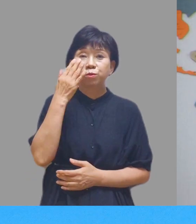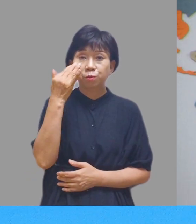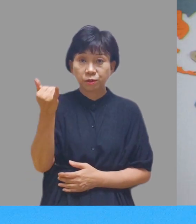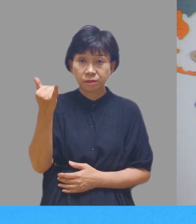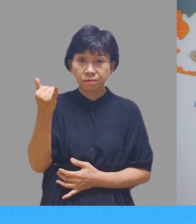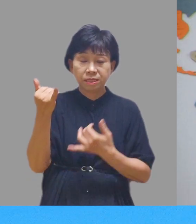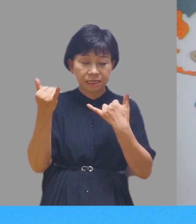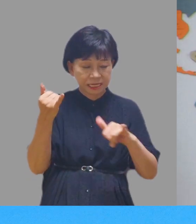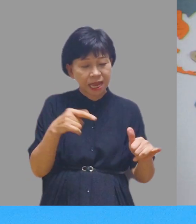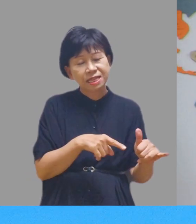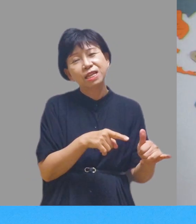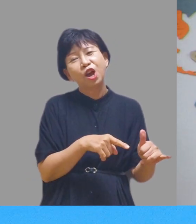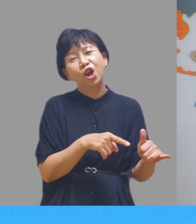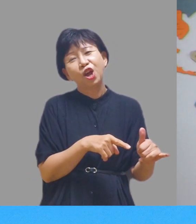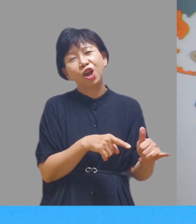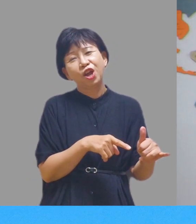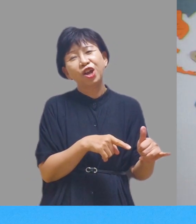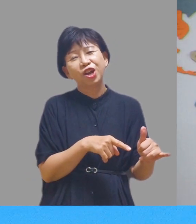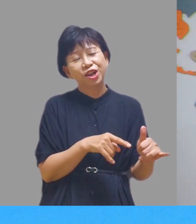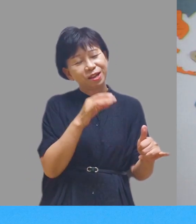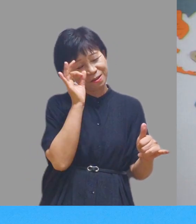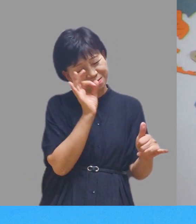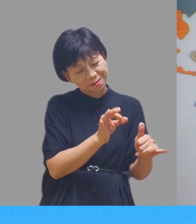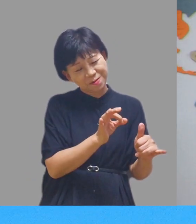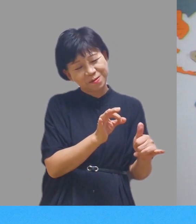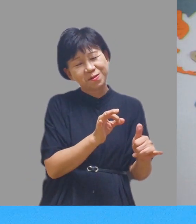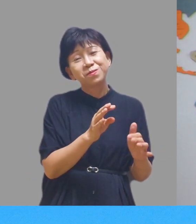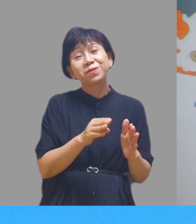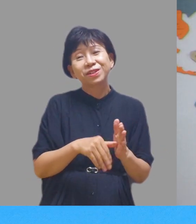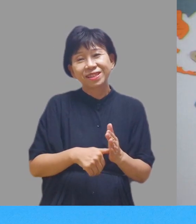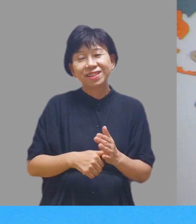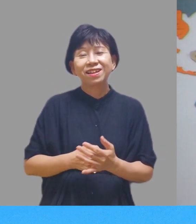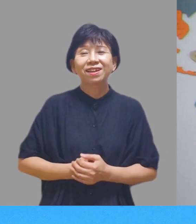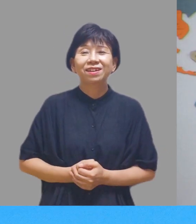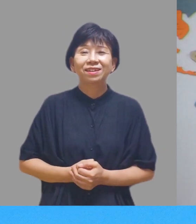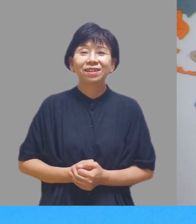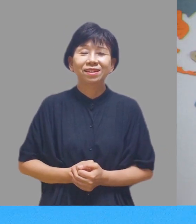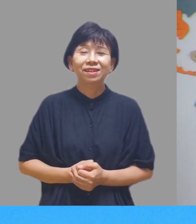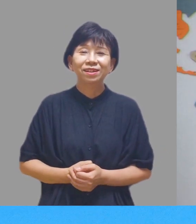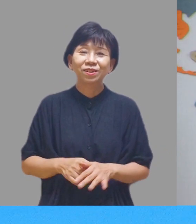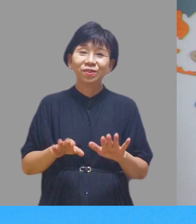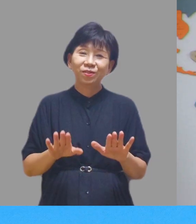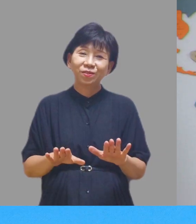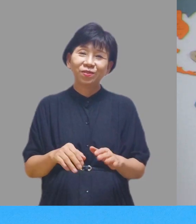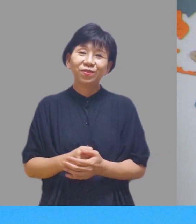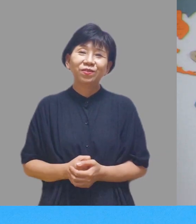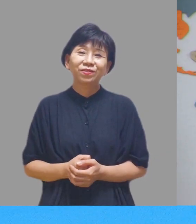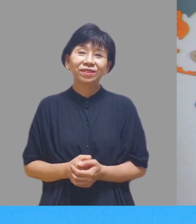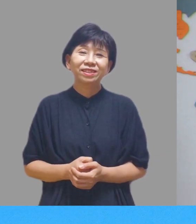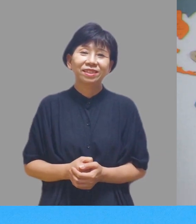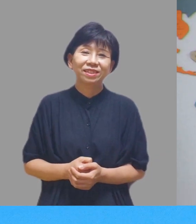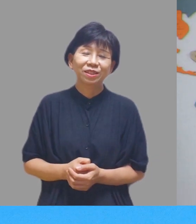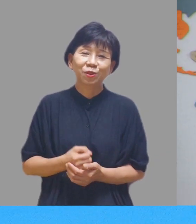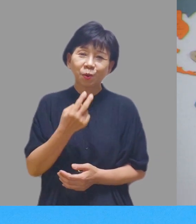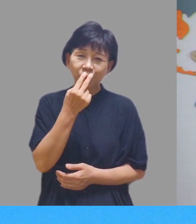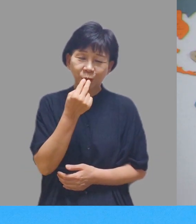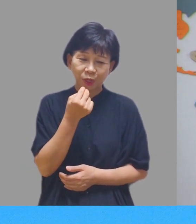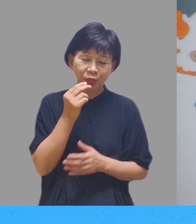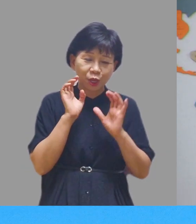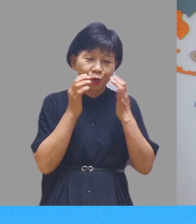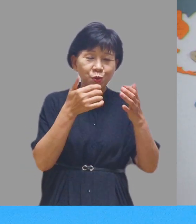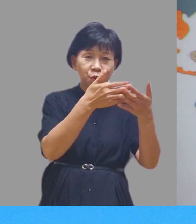부모님들이 그 어여쁜 자기 자식을 바라볼 때, 지금 오늘 유난히 우리 유아부실에 사람들이 많이